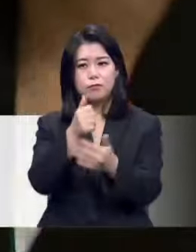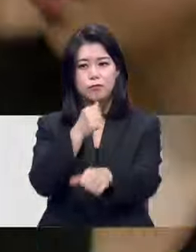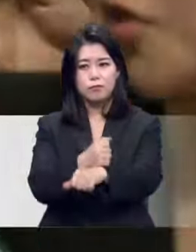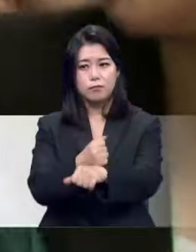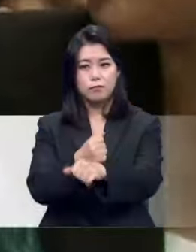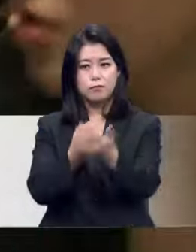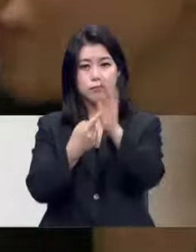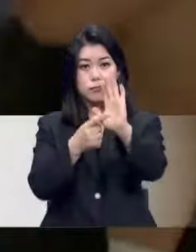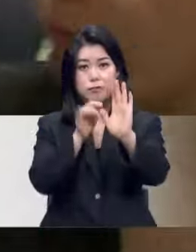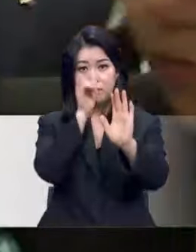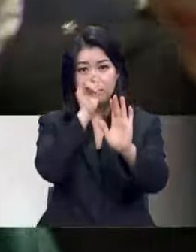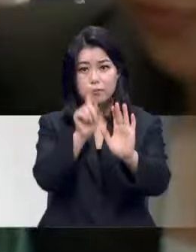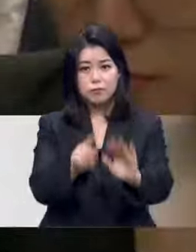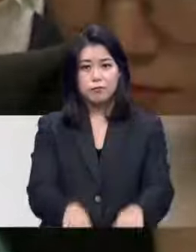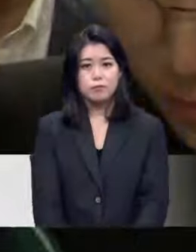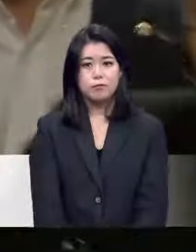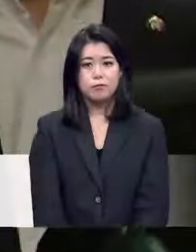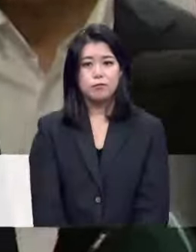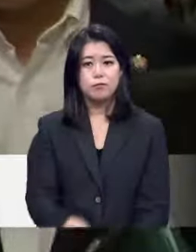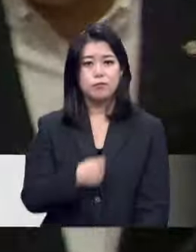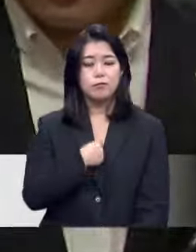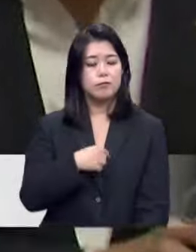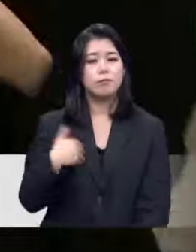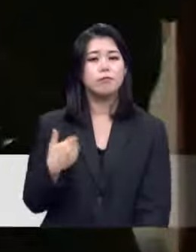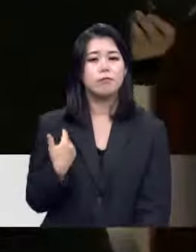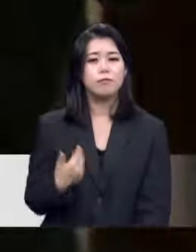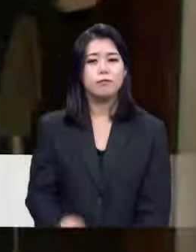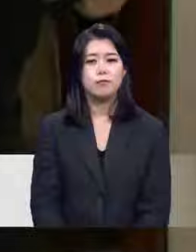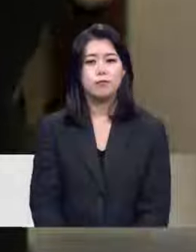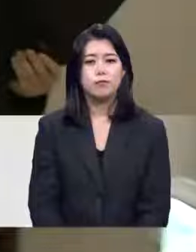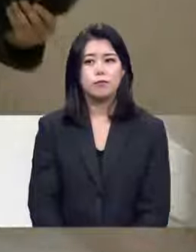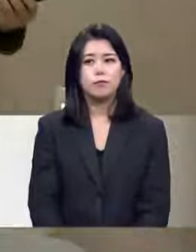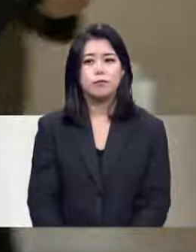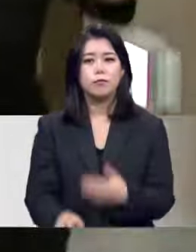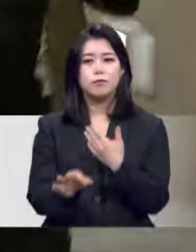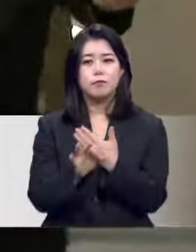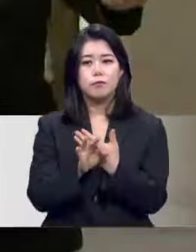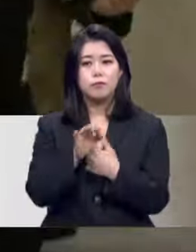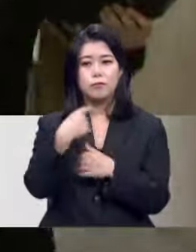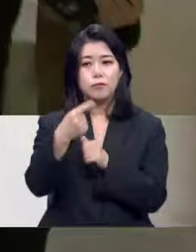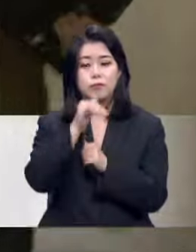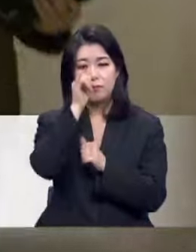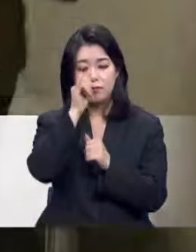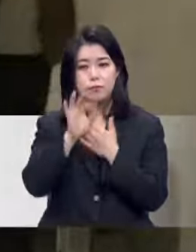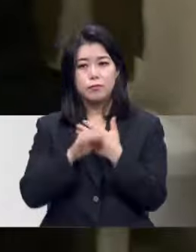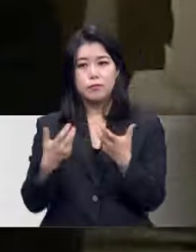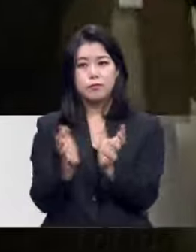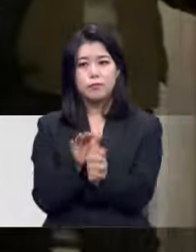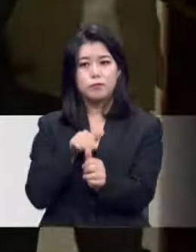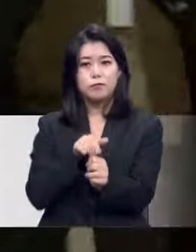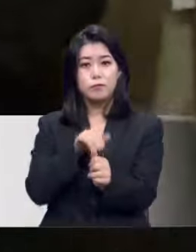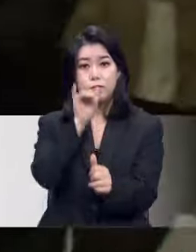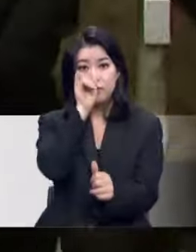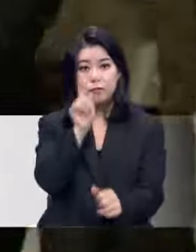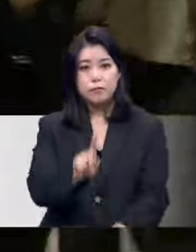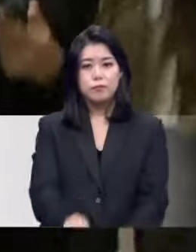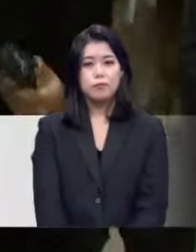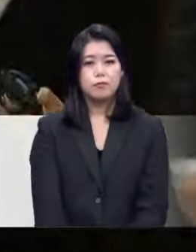하는데요 어떻게 생각하세요 제가는 바 없어요 만약에 실제로 공관이 보고 받았다면 당무 개입이라고